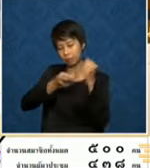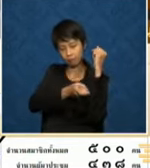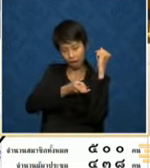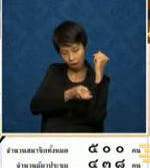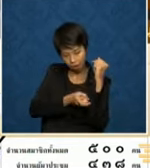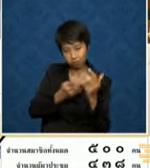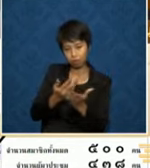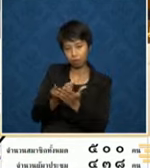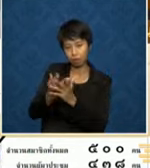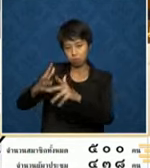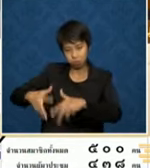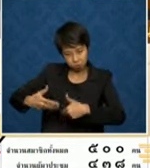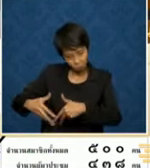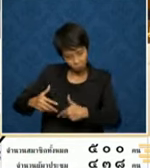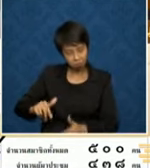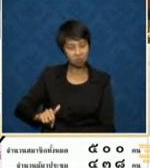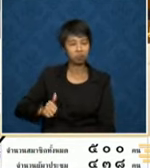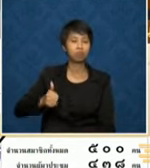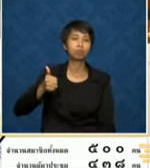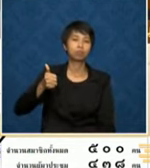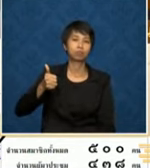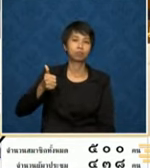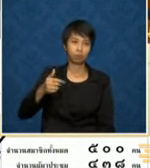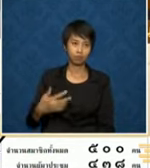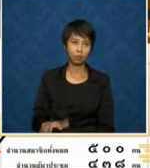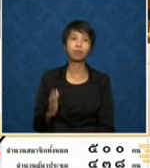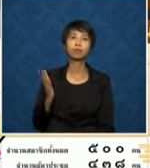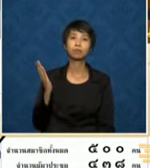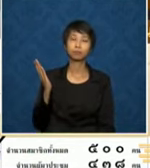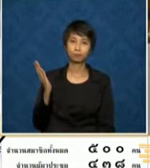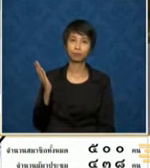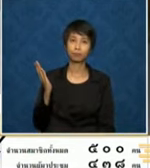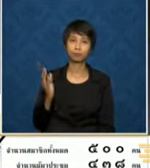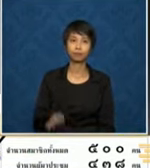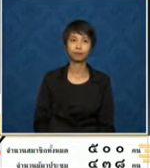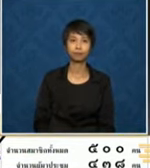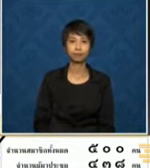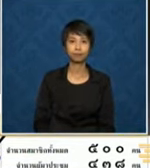ารถลืมตาอ้าปากได้นะครับผมขอสไลด์ขึ้นด้วยนะครับ